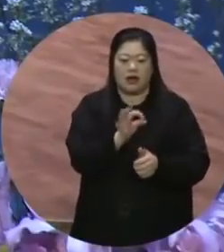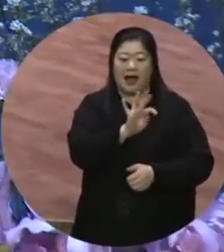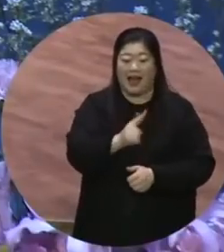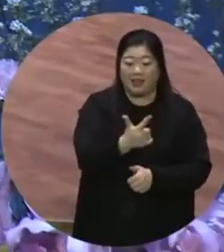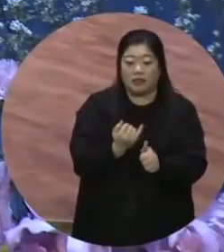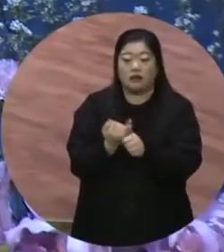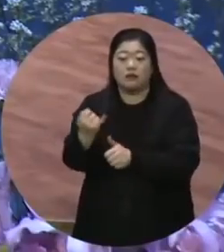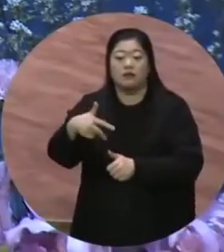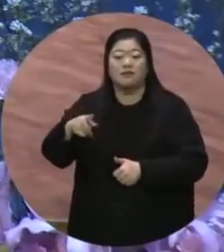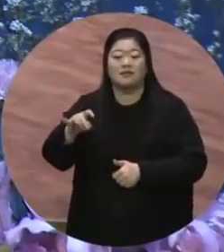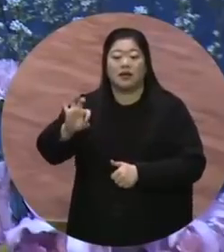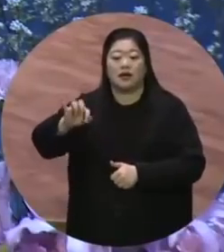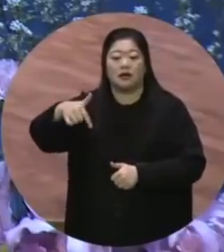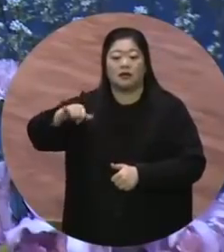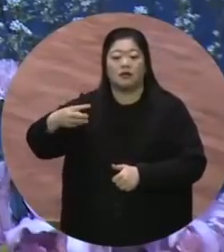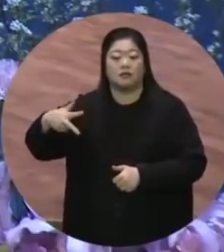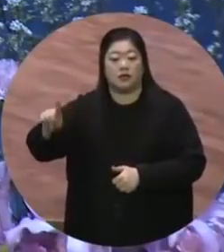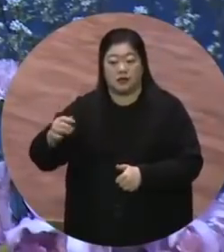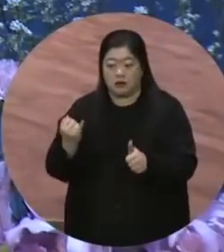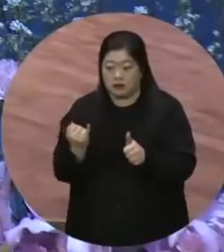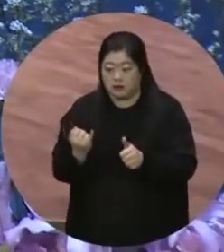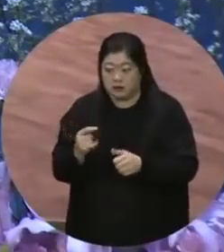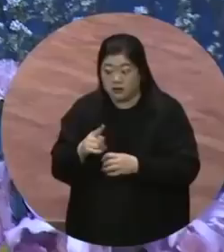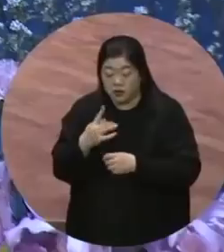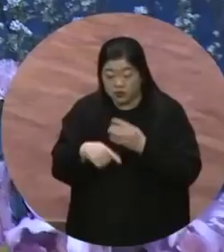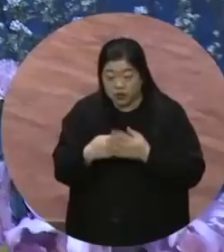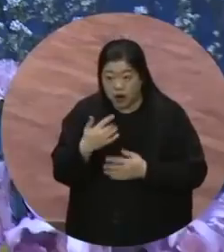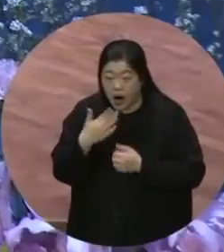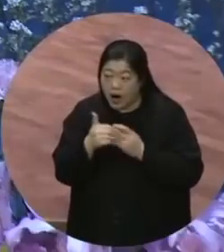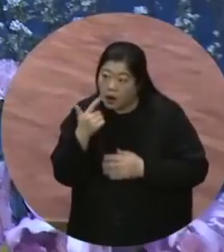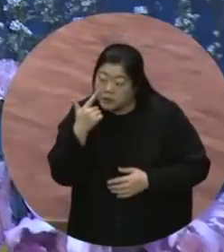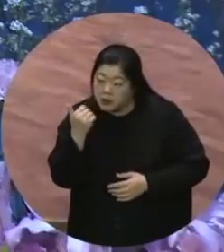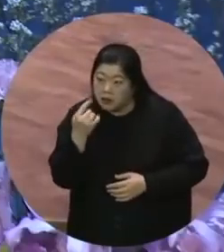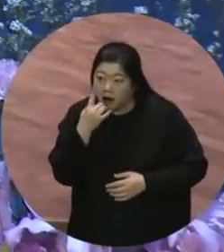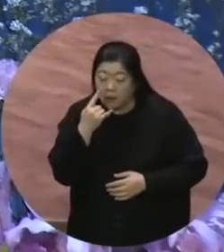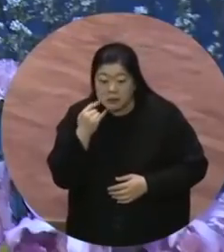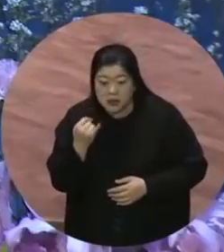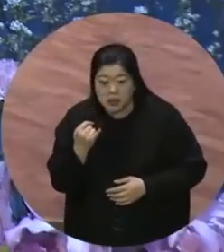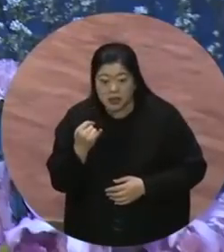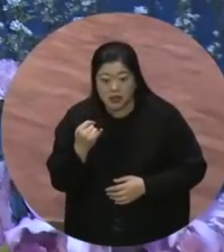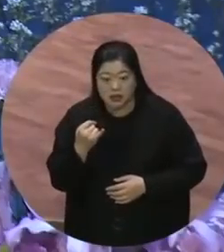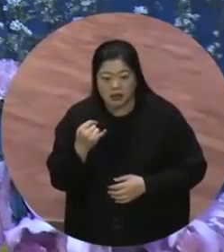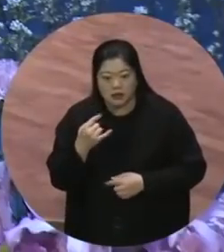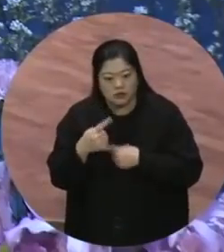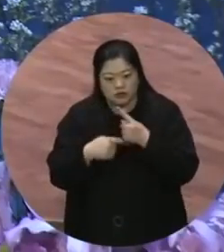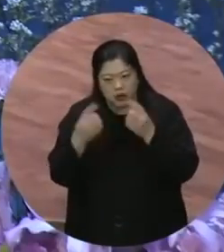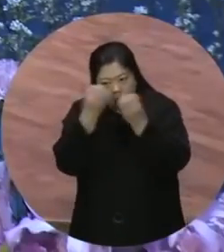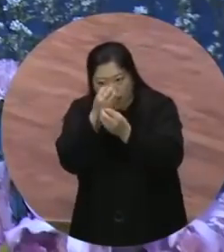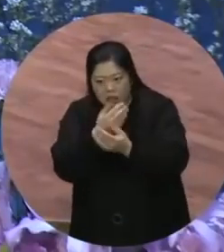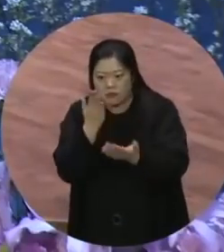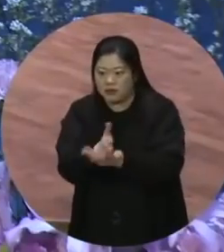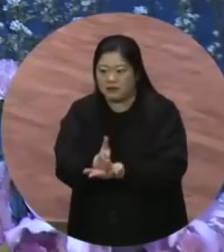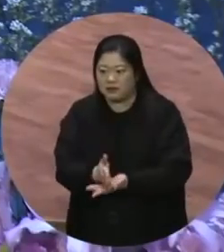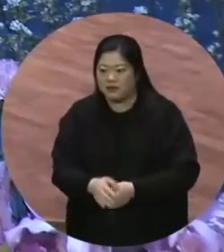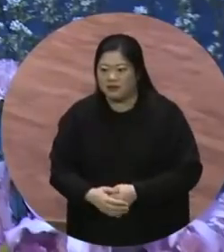이해가 됩니까? 혹합니까? 그럴듯합니까? 정신 바짝 차리시 바랍니다.